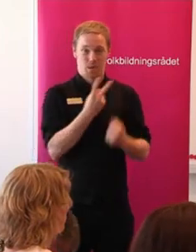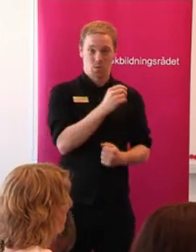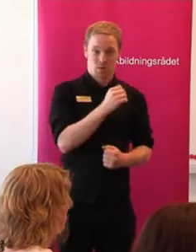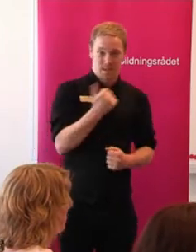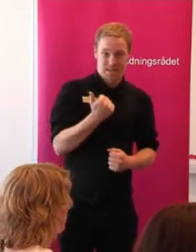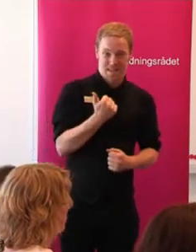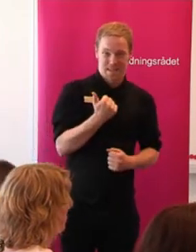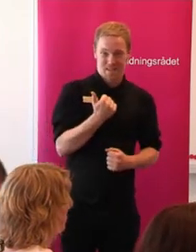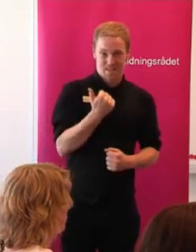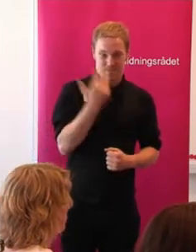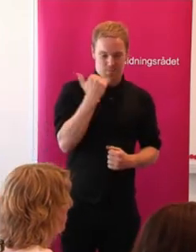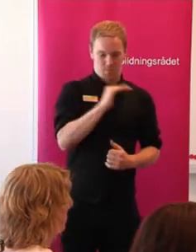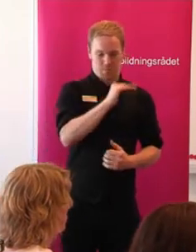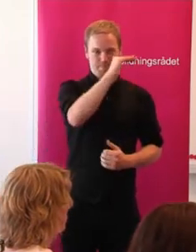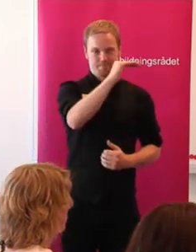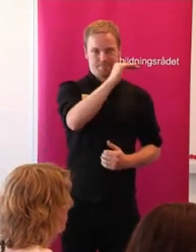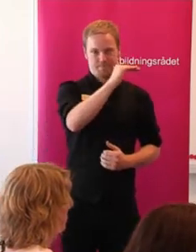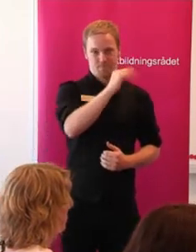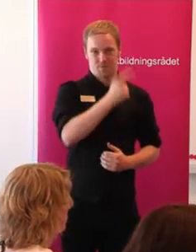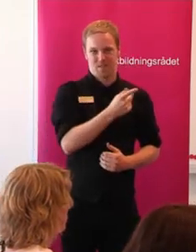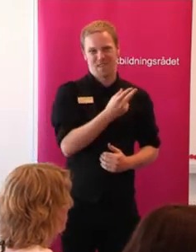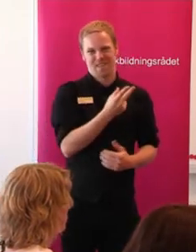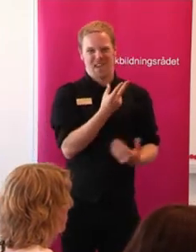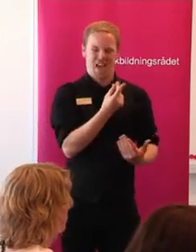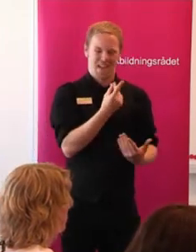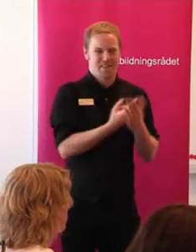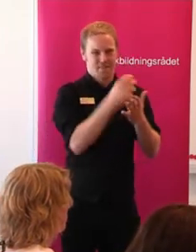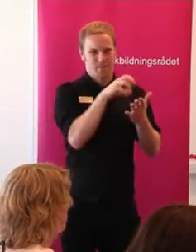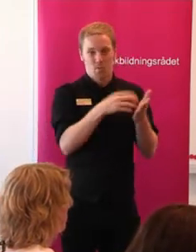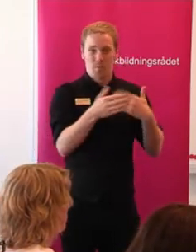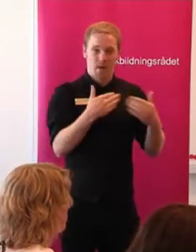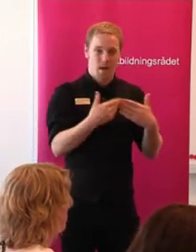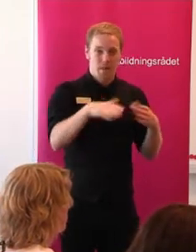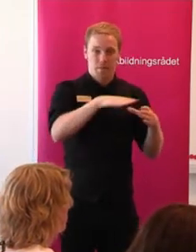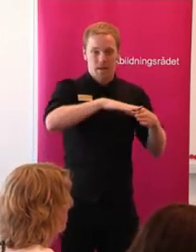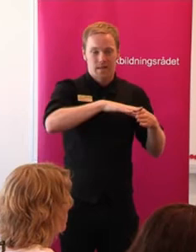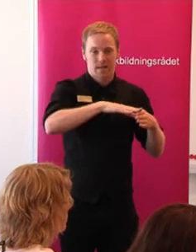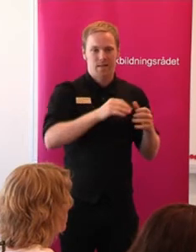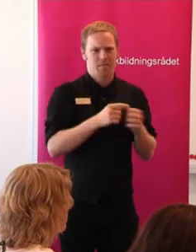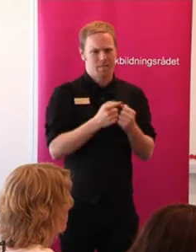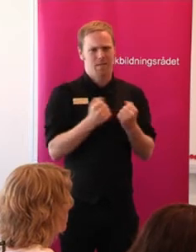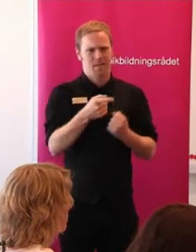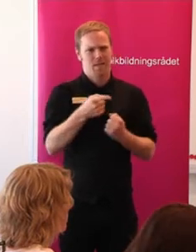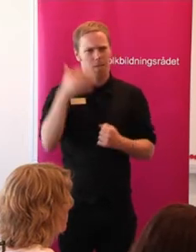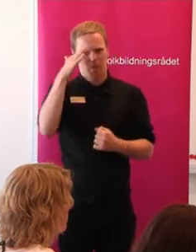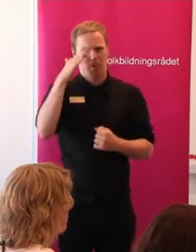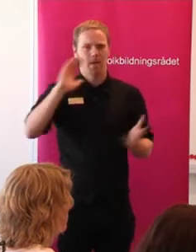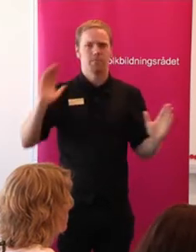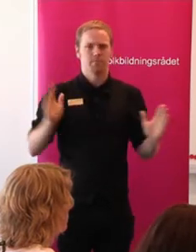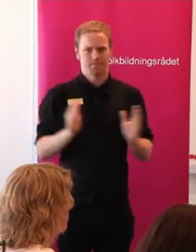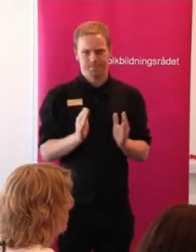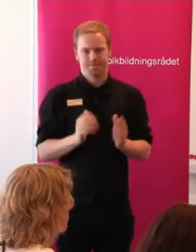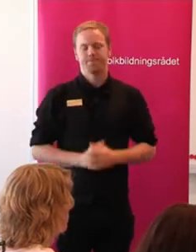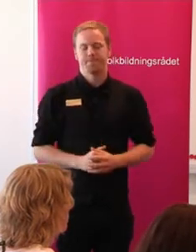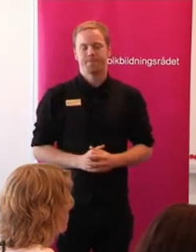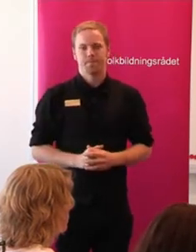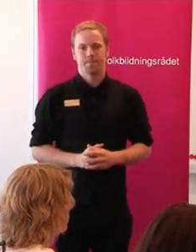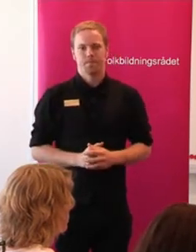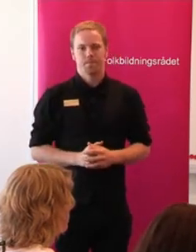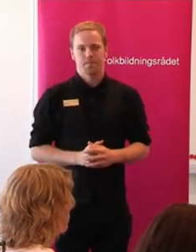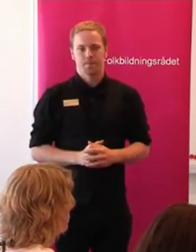och då vi hade ett helt annat läge på arbetsmarknaden, så är det klart att det är ett jätteproblem. Samtidigt som man inte tillåter att man,